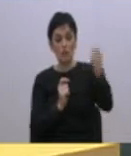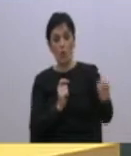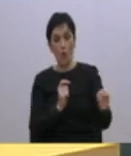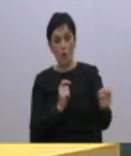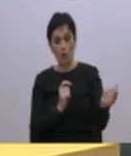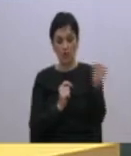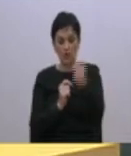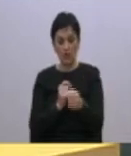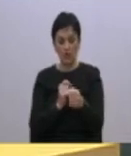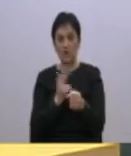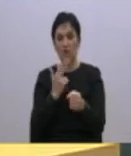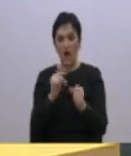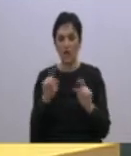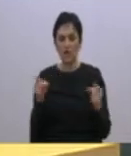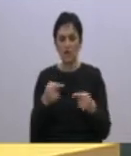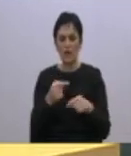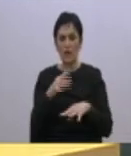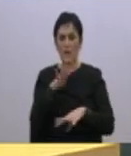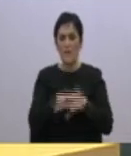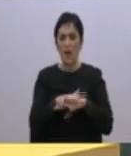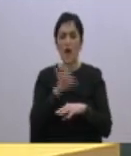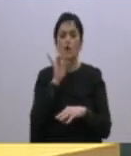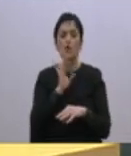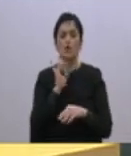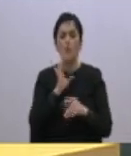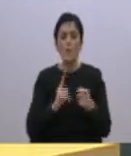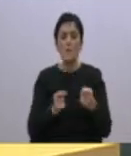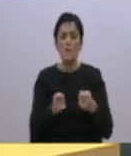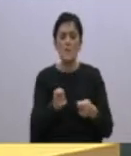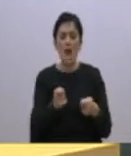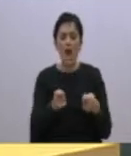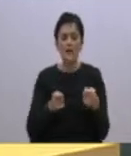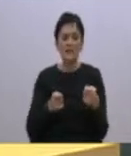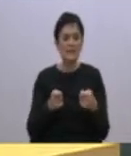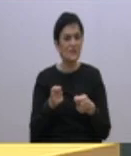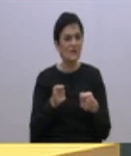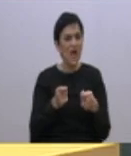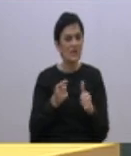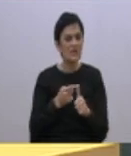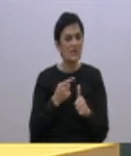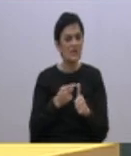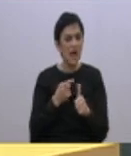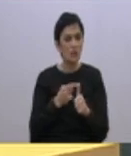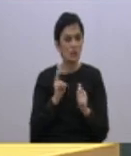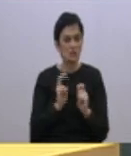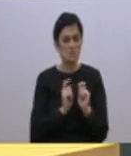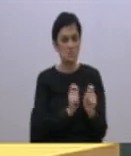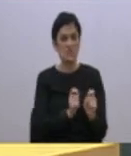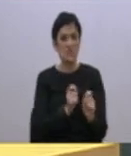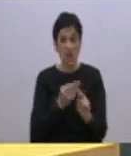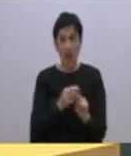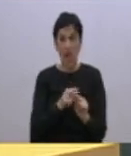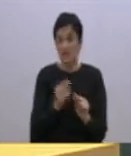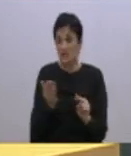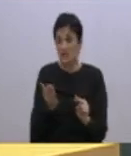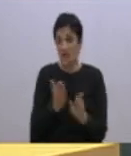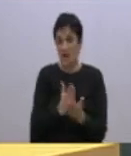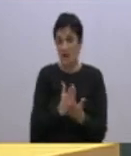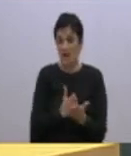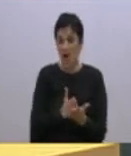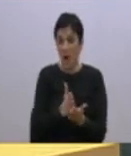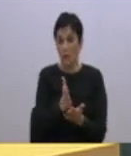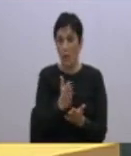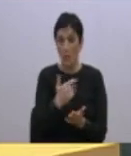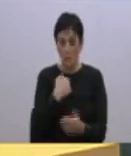da șesabamisad bankis droebiti martvelis statusis minicebis. Ეს არის ამოცანა. Ამიტომ მე